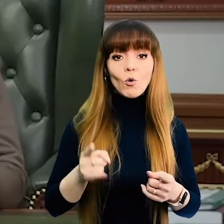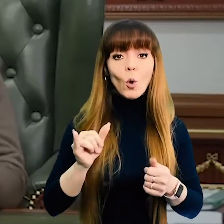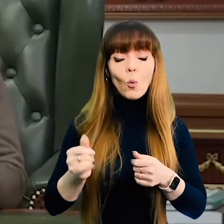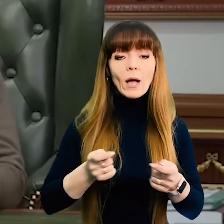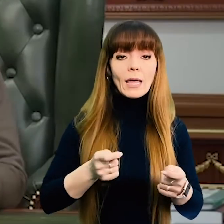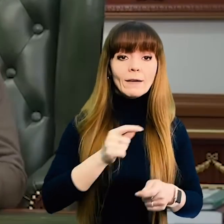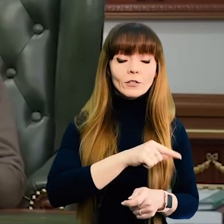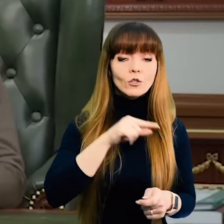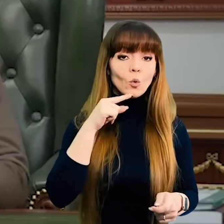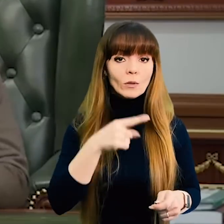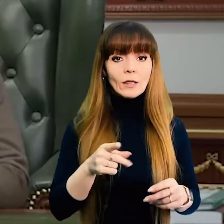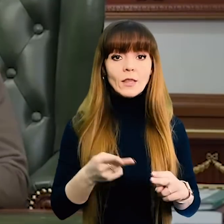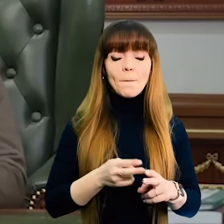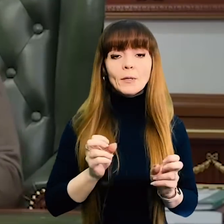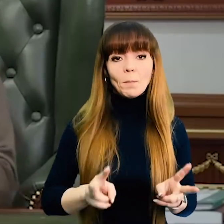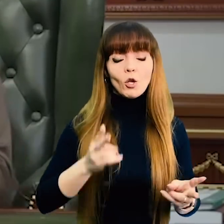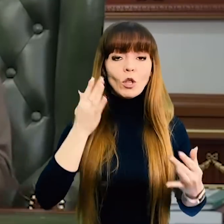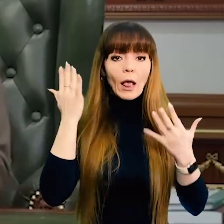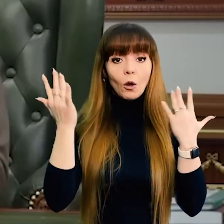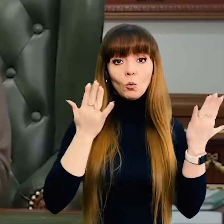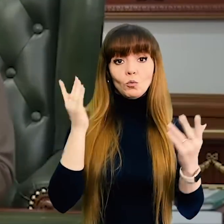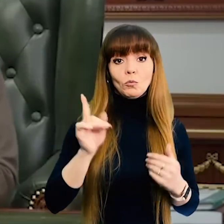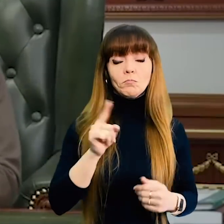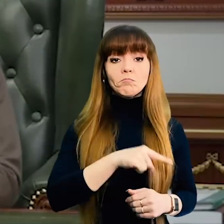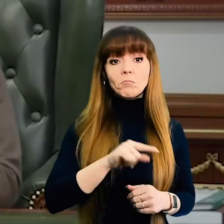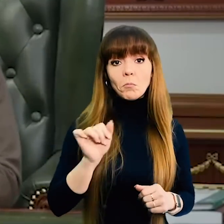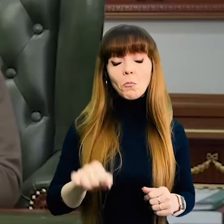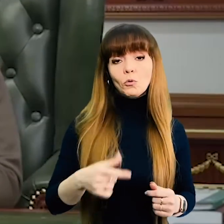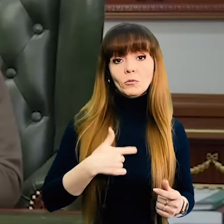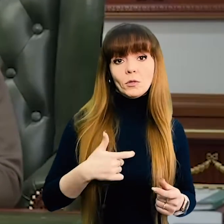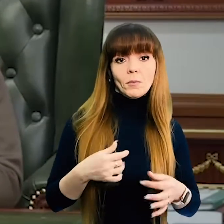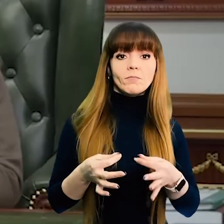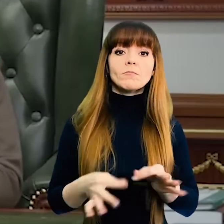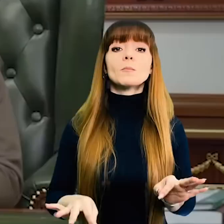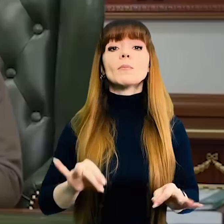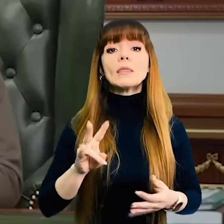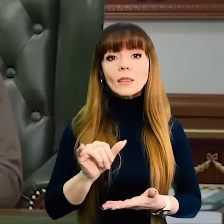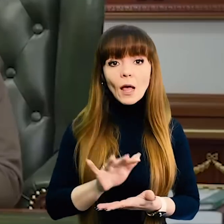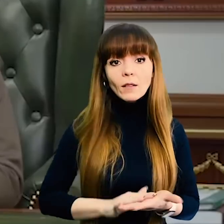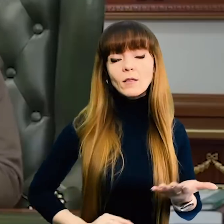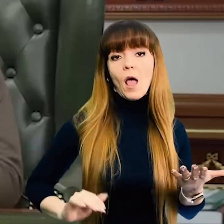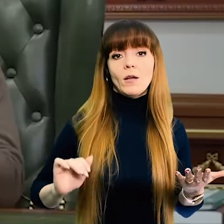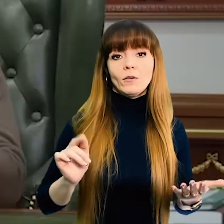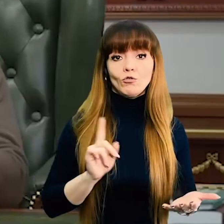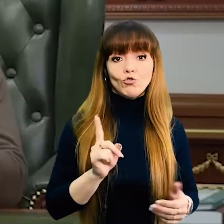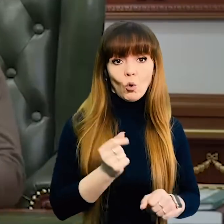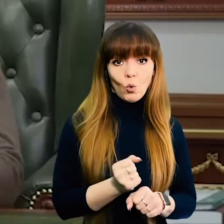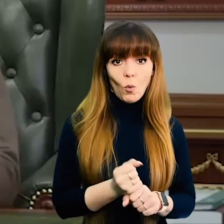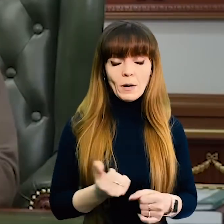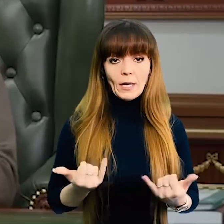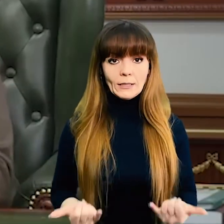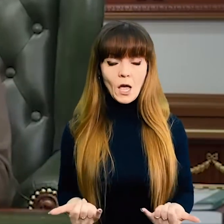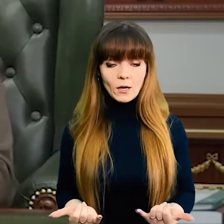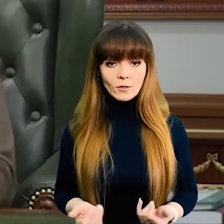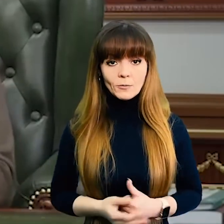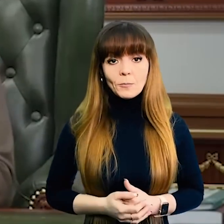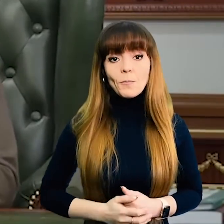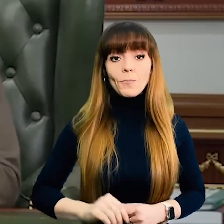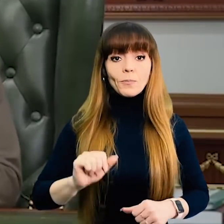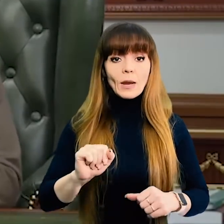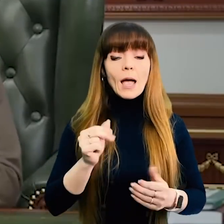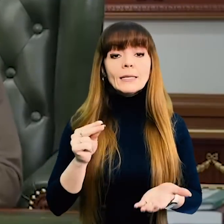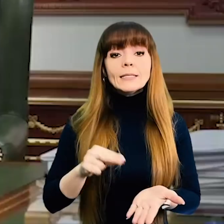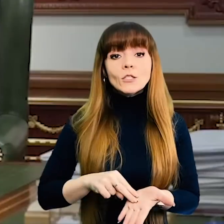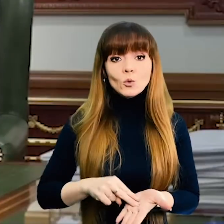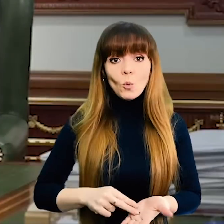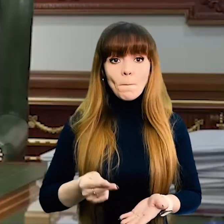це створює у керівництві Росії небезпечну ілюзію, ніби вони можуть дозволити собі і надалі те, що роблять